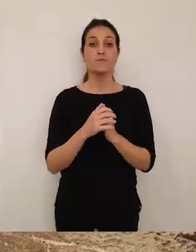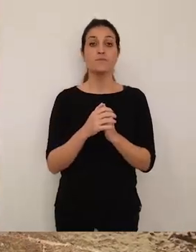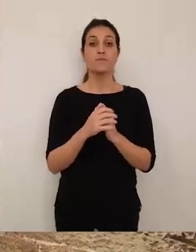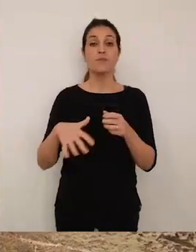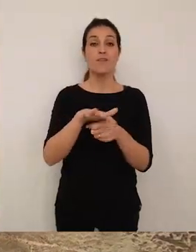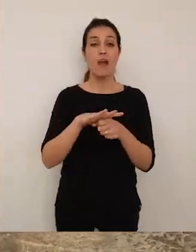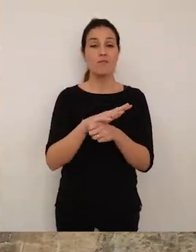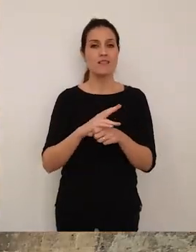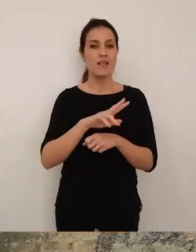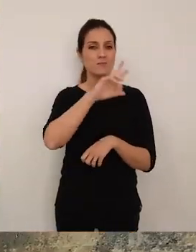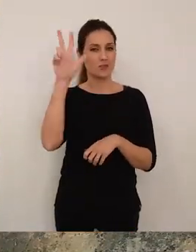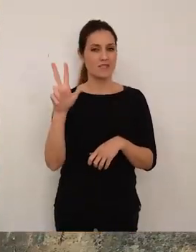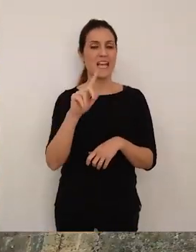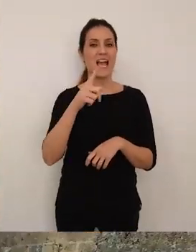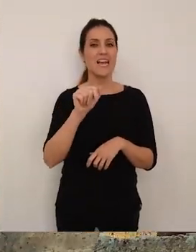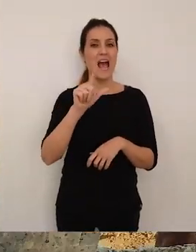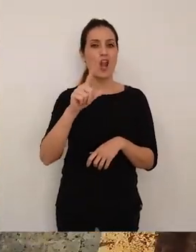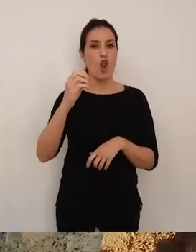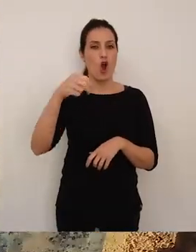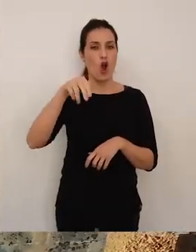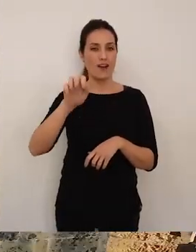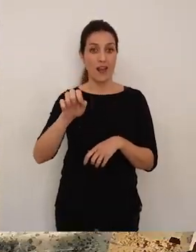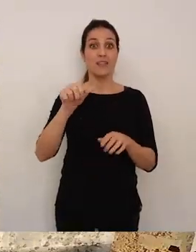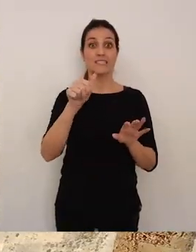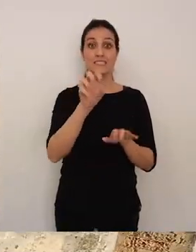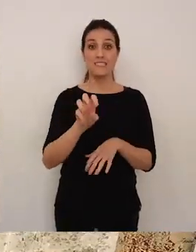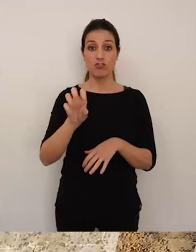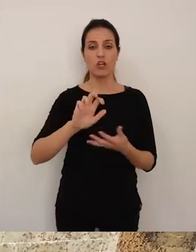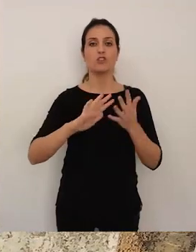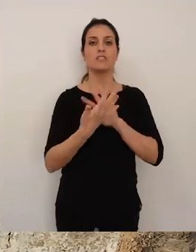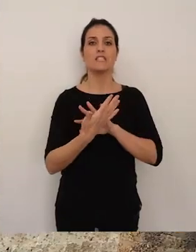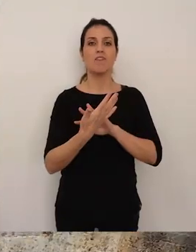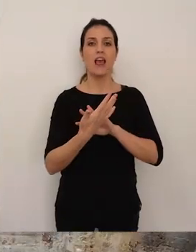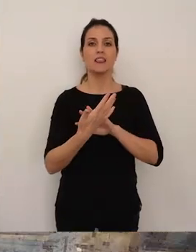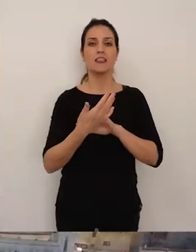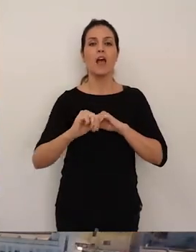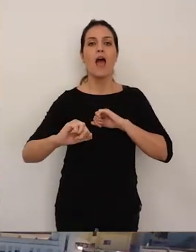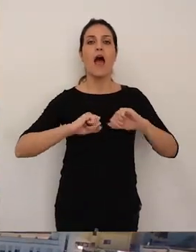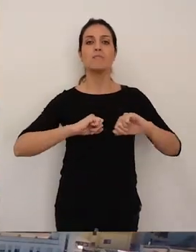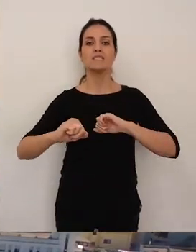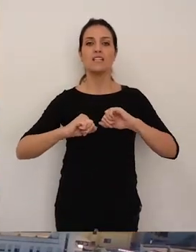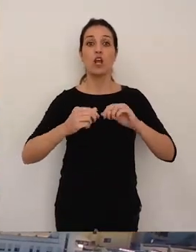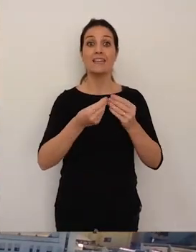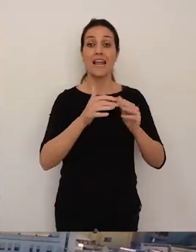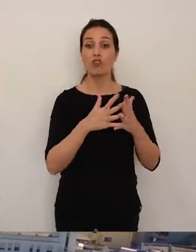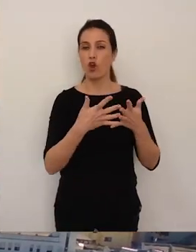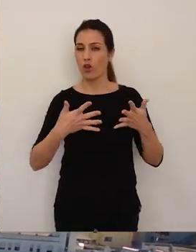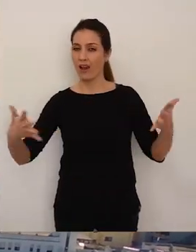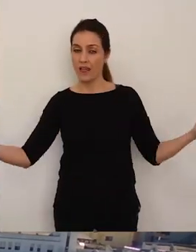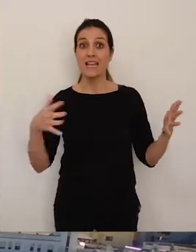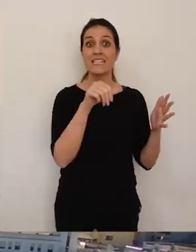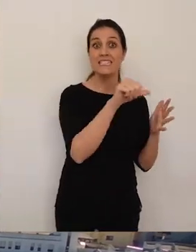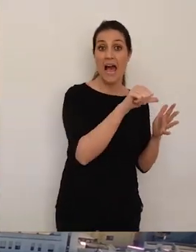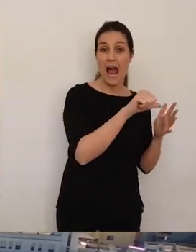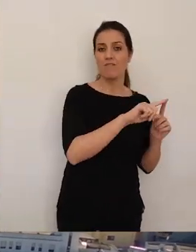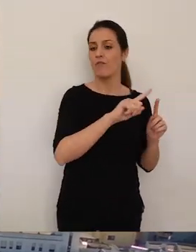Con la famiglia principesca De Gallone, Tricase diviene nel 600 il centro amministrativo di un vasto territorio feudale che da Salve si